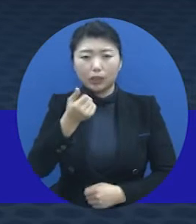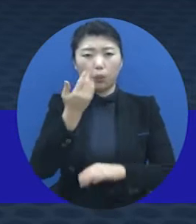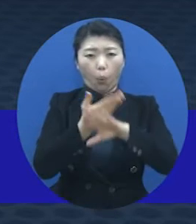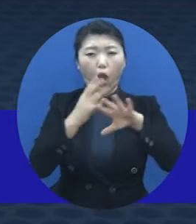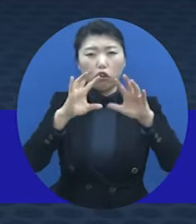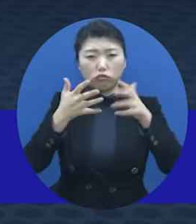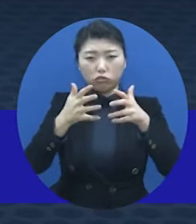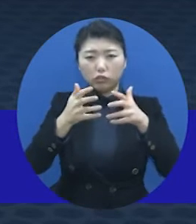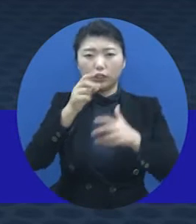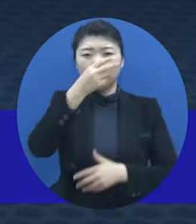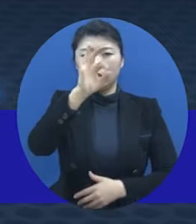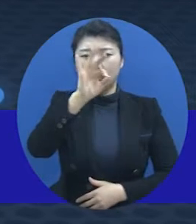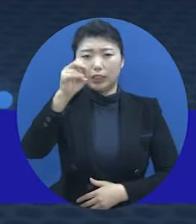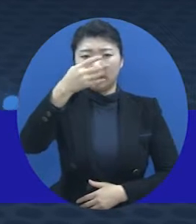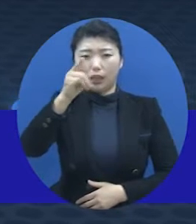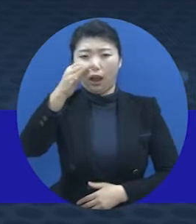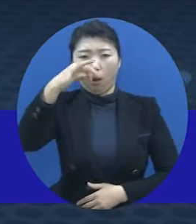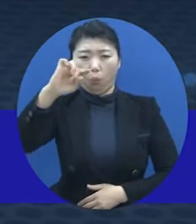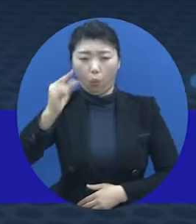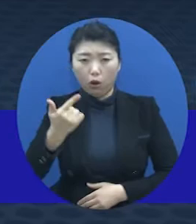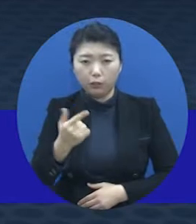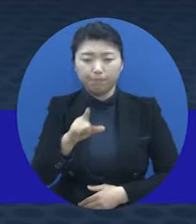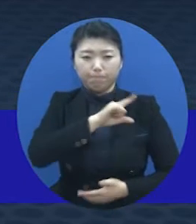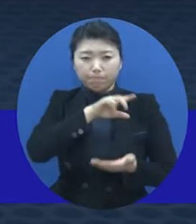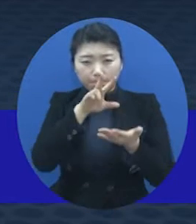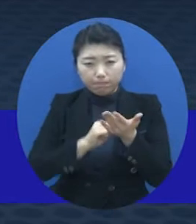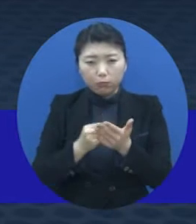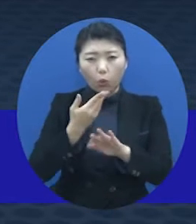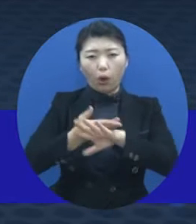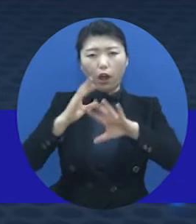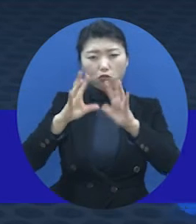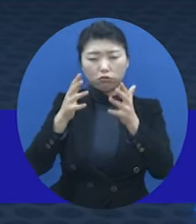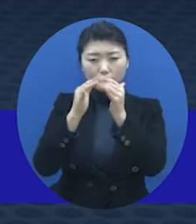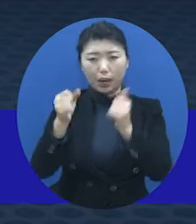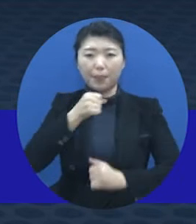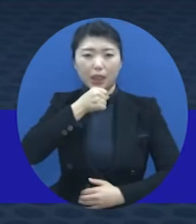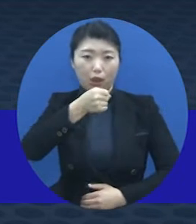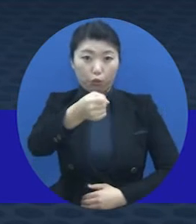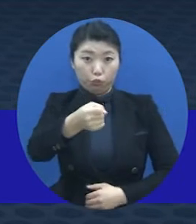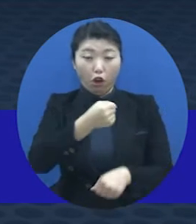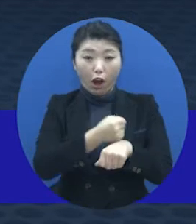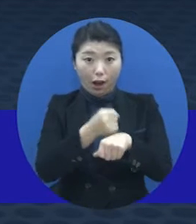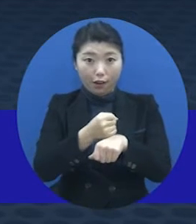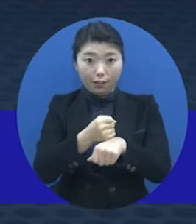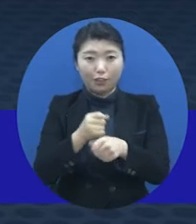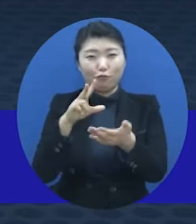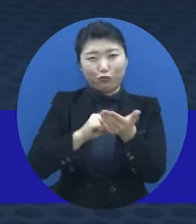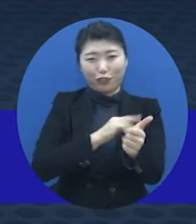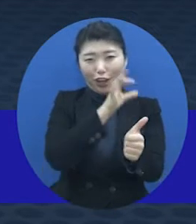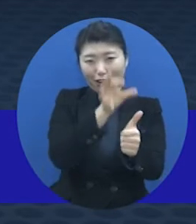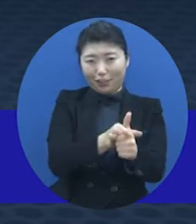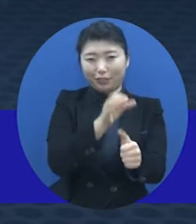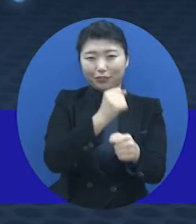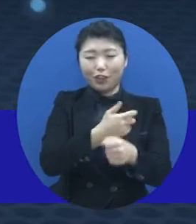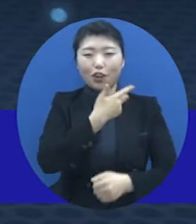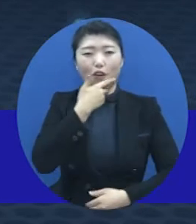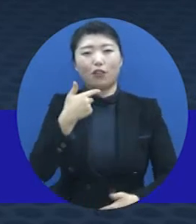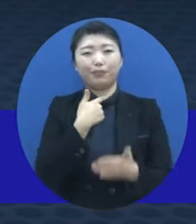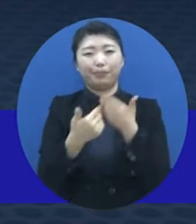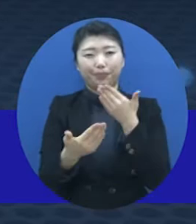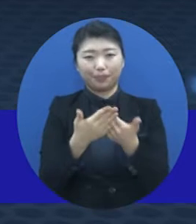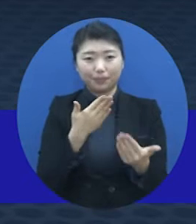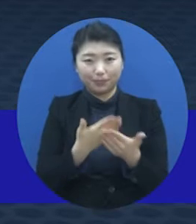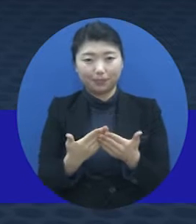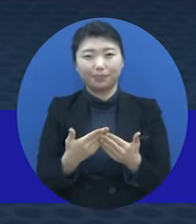찾아 리움미술관 예술체험과 미션 팟섭을 외국인 인터뷰하기 미션을 수행하는